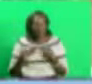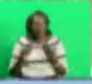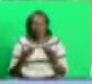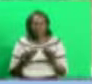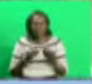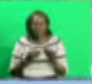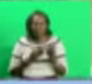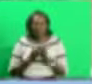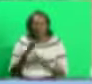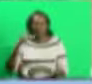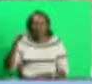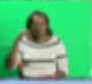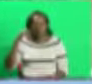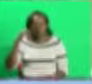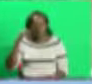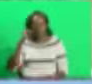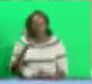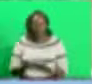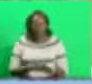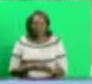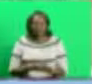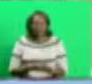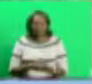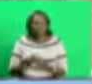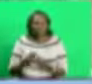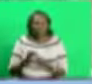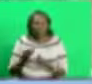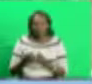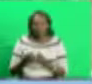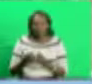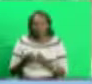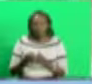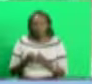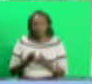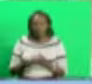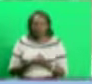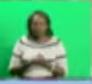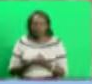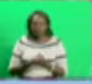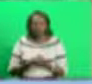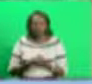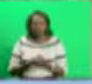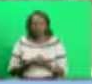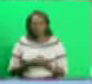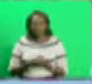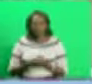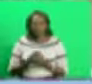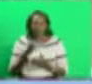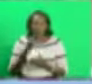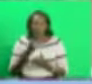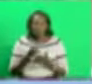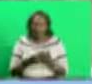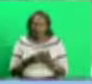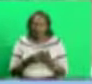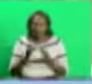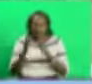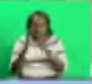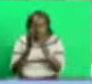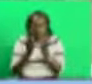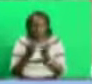inapitia simu ya rununu. Inapitia order yangu inapitia tu kwa simu. Unaniambia kuna nyugu nimeona kwa